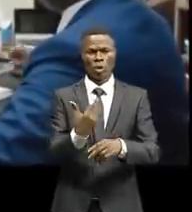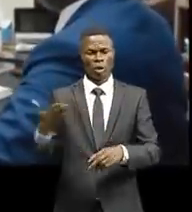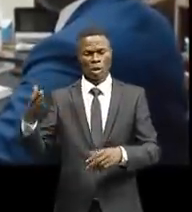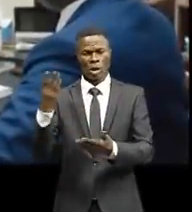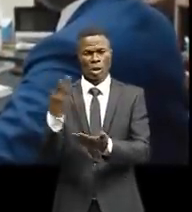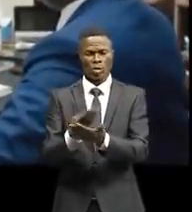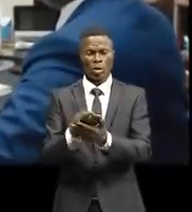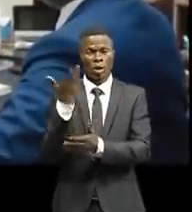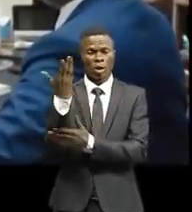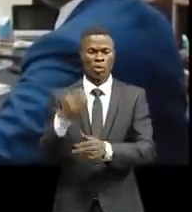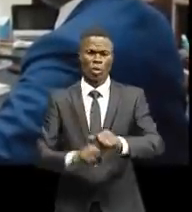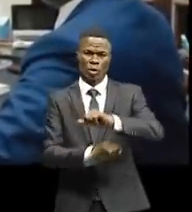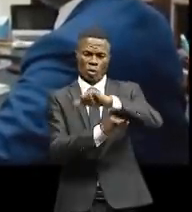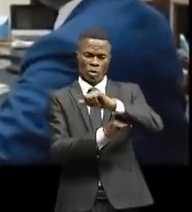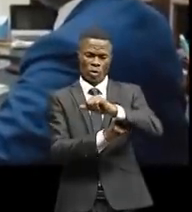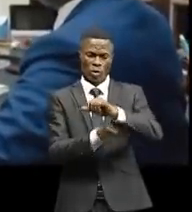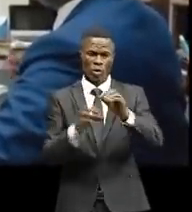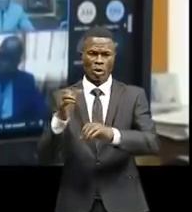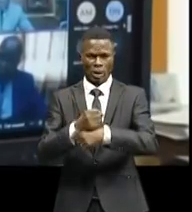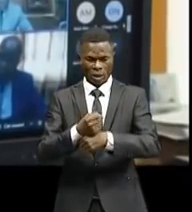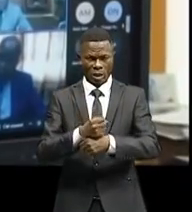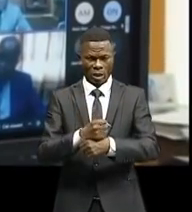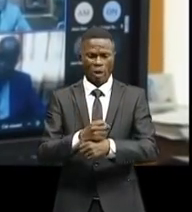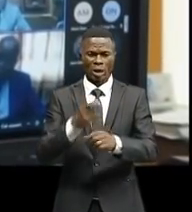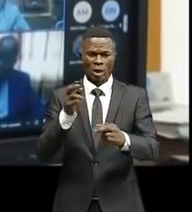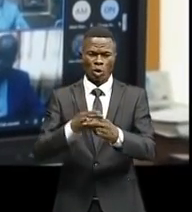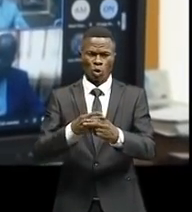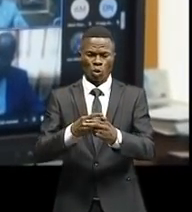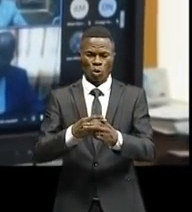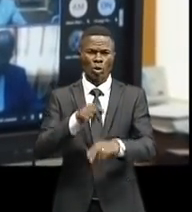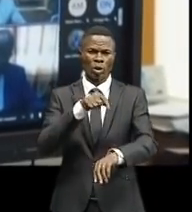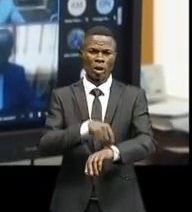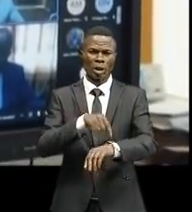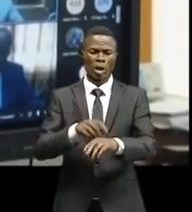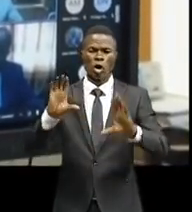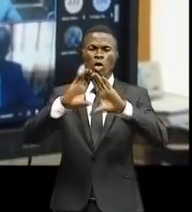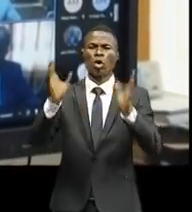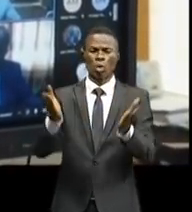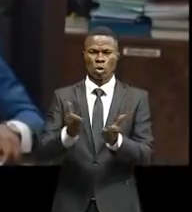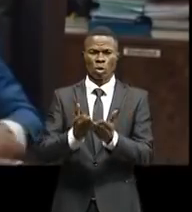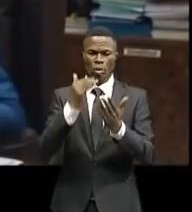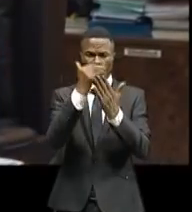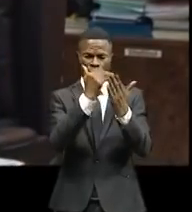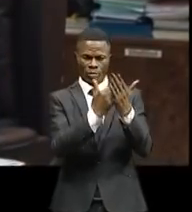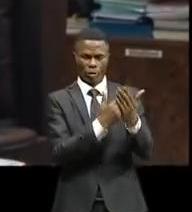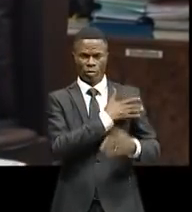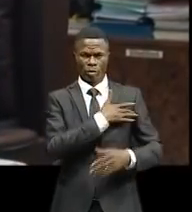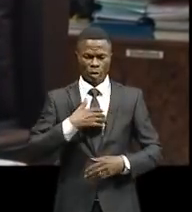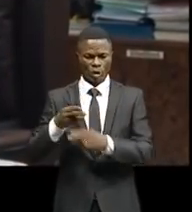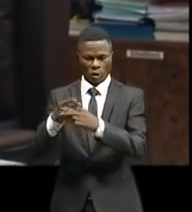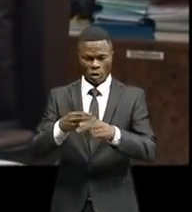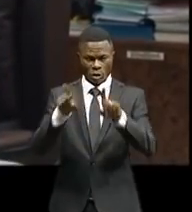budgétaires sollicités, de mettre en place dans un délai court une commission d'identification, des